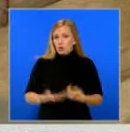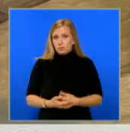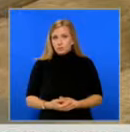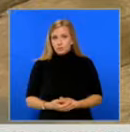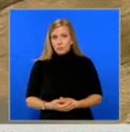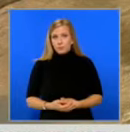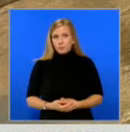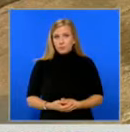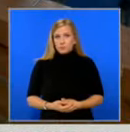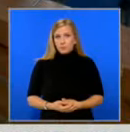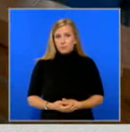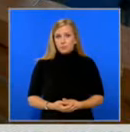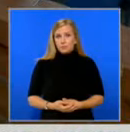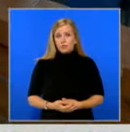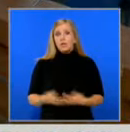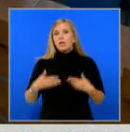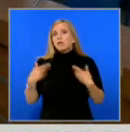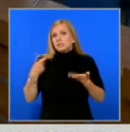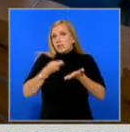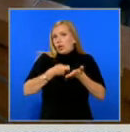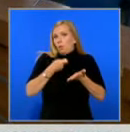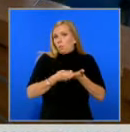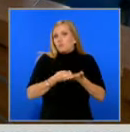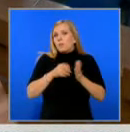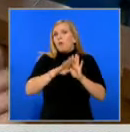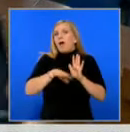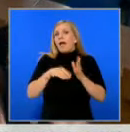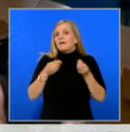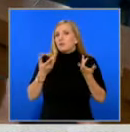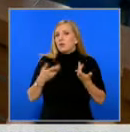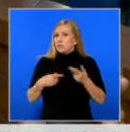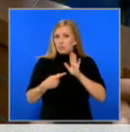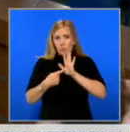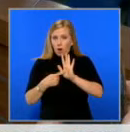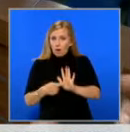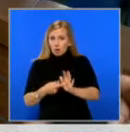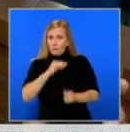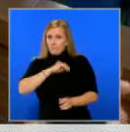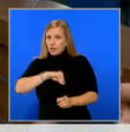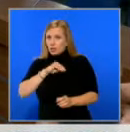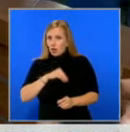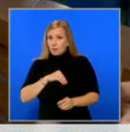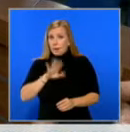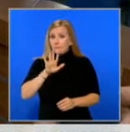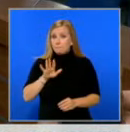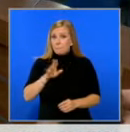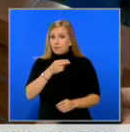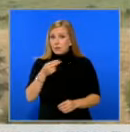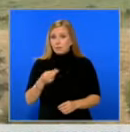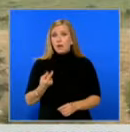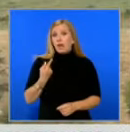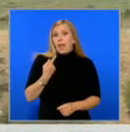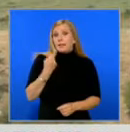преработващите предприятия искат да купуват по-евтина суровина искате ли да ви покажа печалбите на тия преработватели за миналата година на пет фирми е милиард